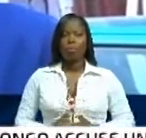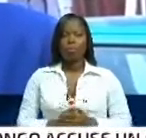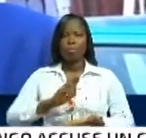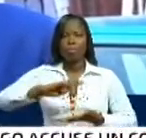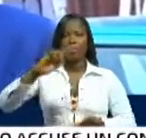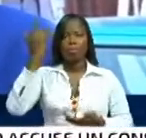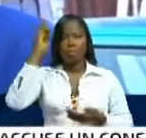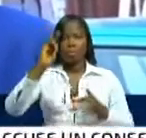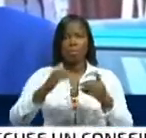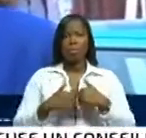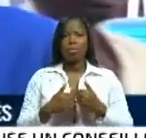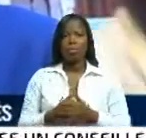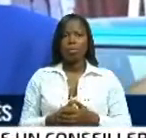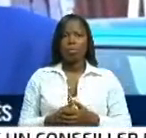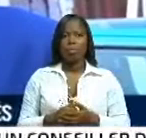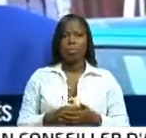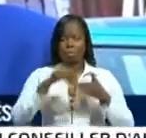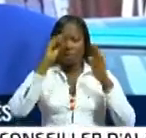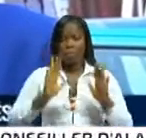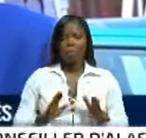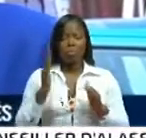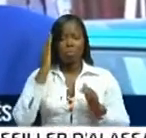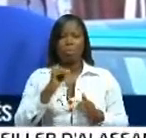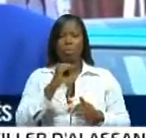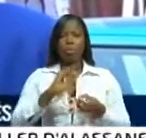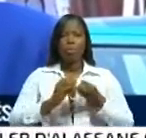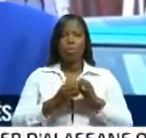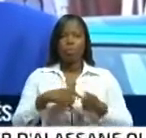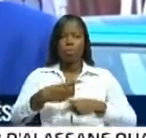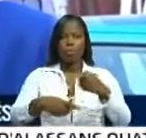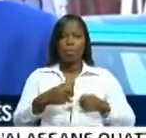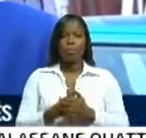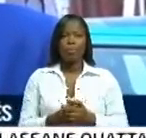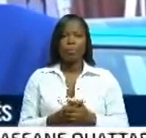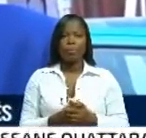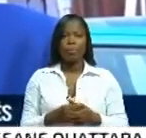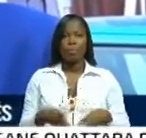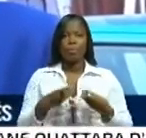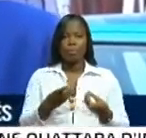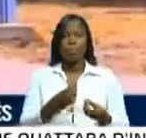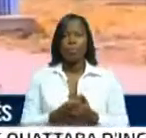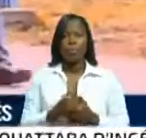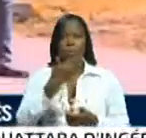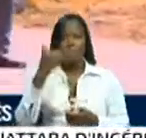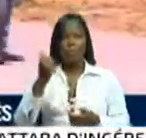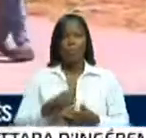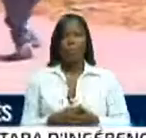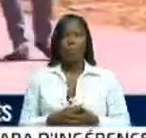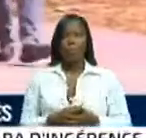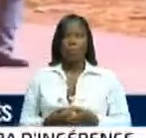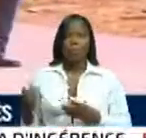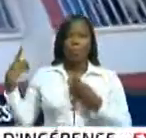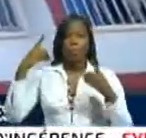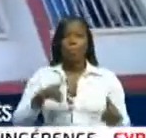il yal des étudiants qu'il ne faut pas là où aller c'est vous pouvez donner au délai à ses étudiants la salle émirs ou depuis le mois d'octobre